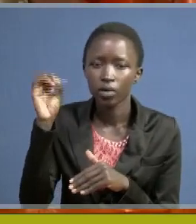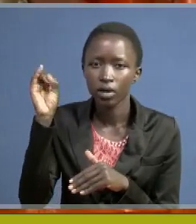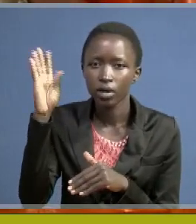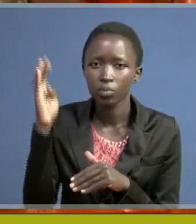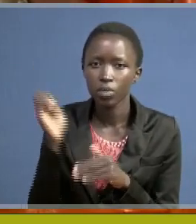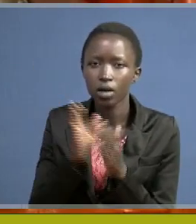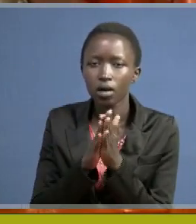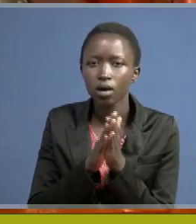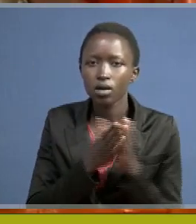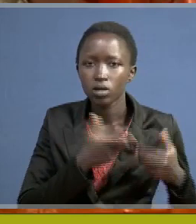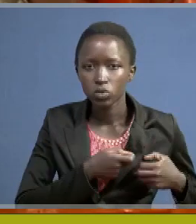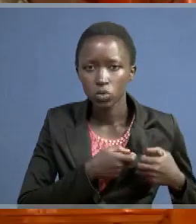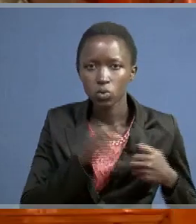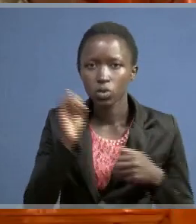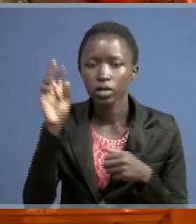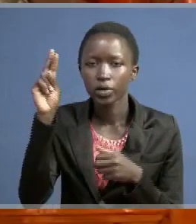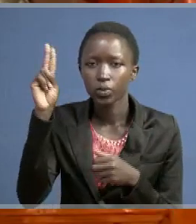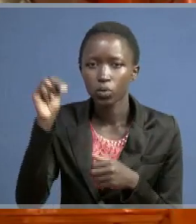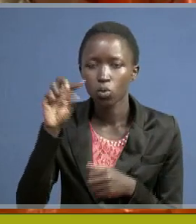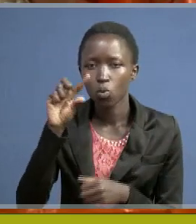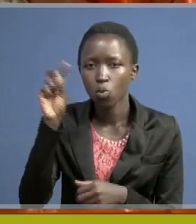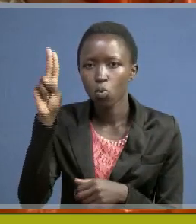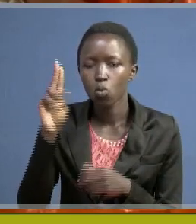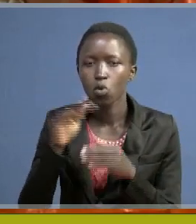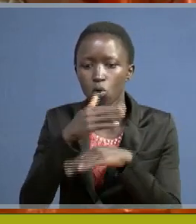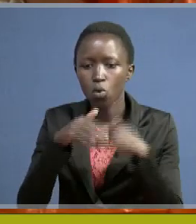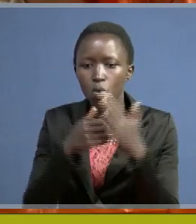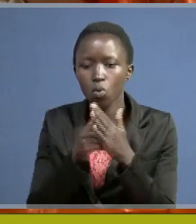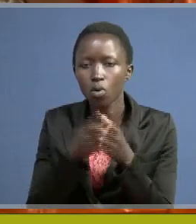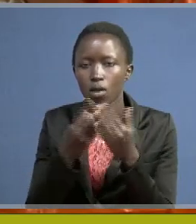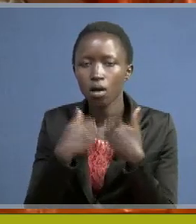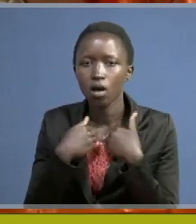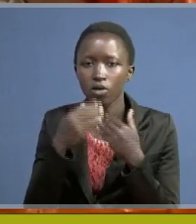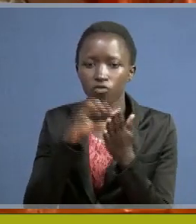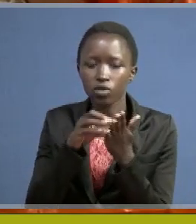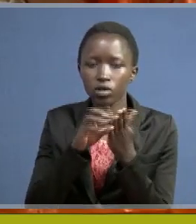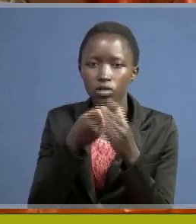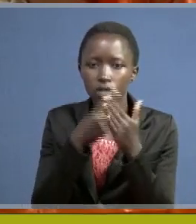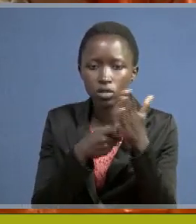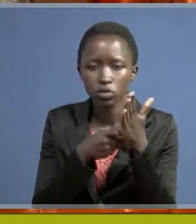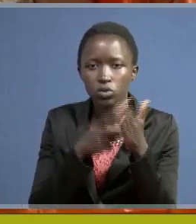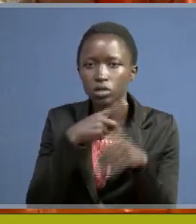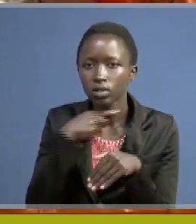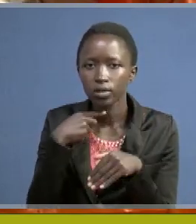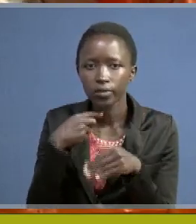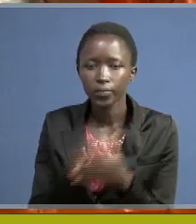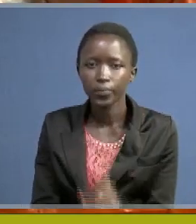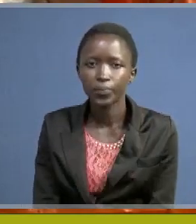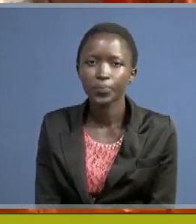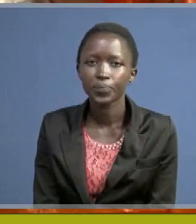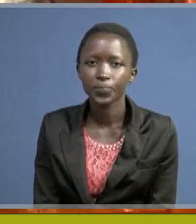na mpenziwe Joseph Irungu, wote wakiwa wamekabiliwa na mashtaka ya mauaji.